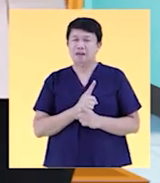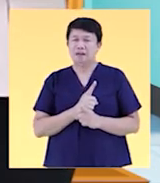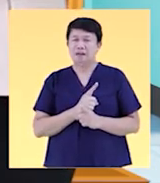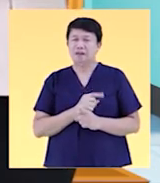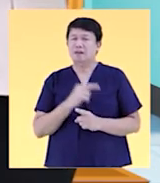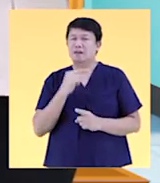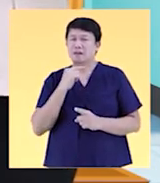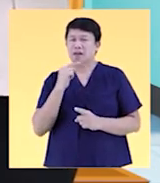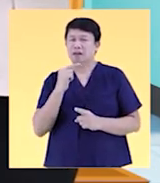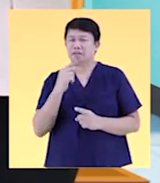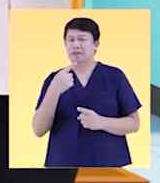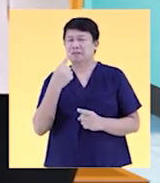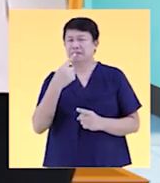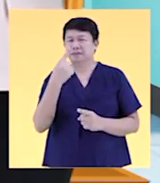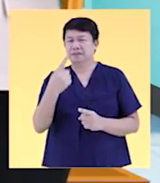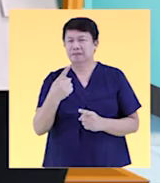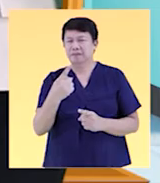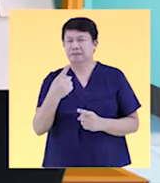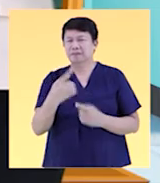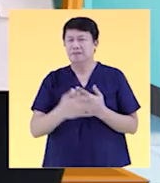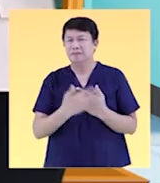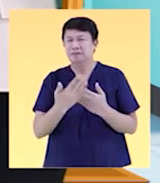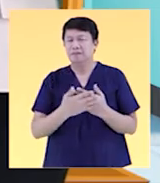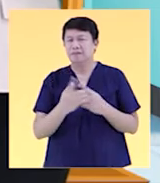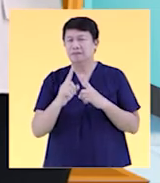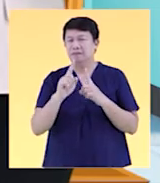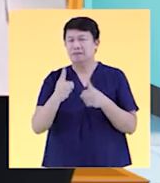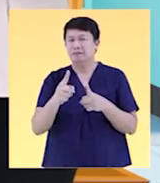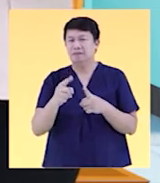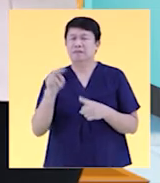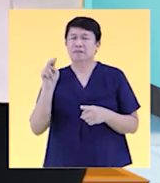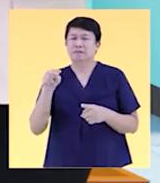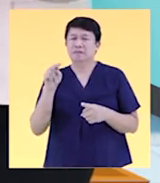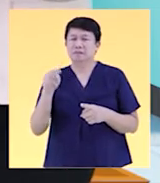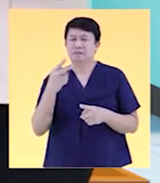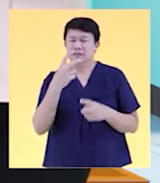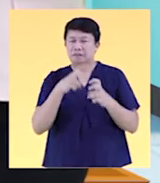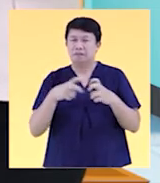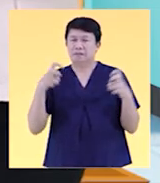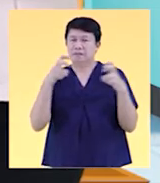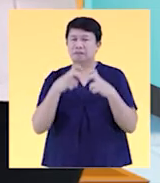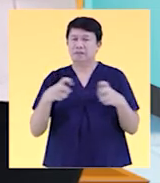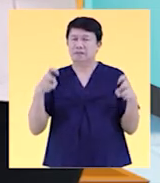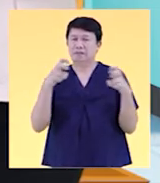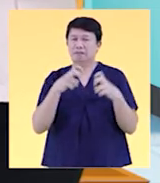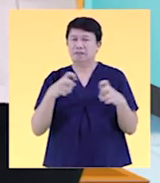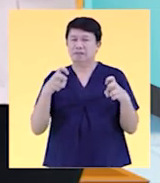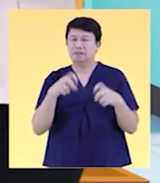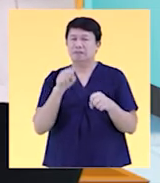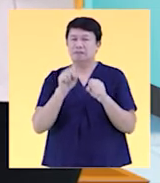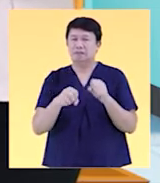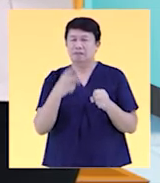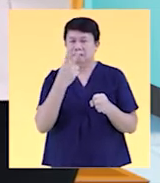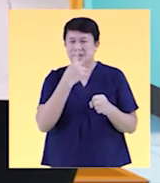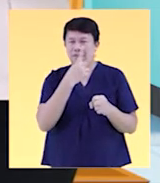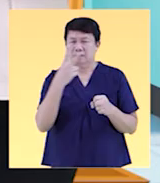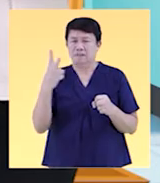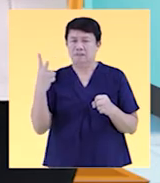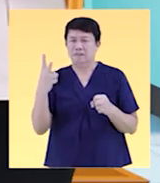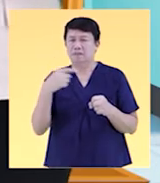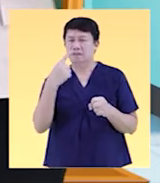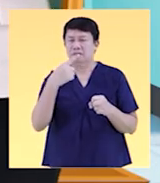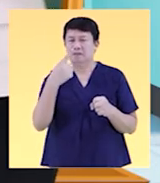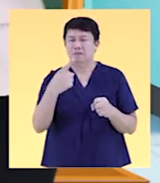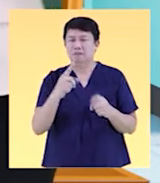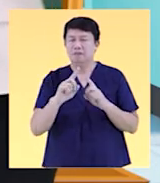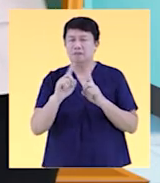Tama! Hindi madaling matukoy ang sagot. Kailangan ng pagsusuri upang matukoy ang sagot